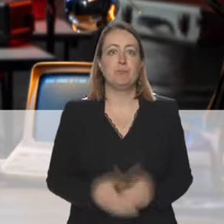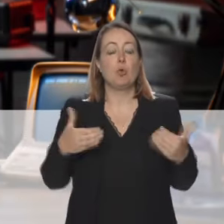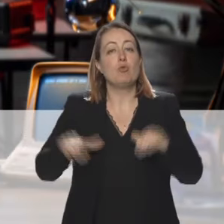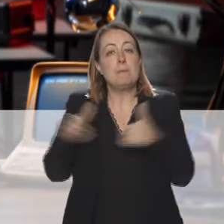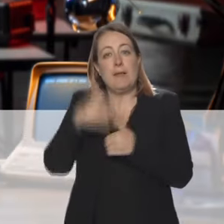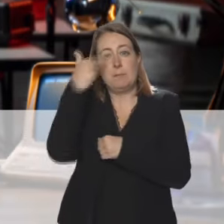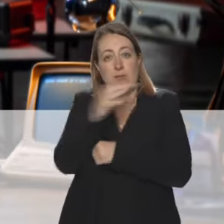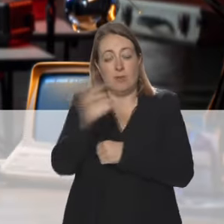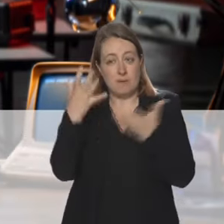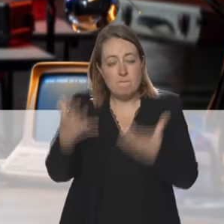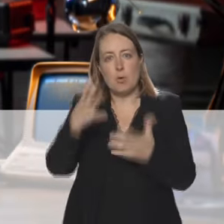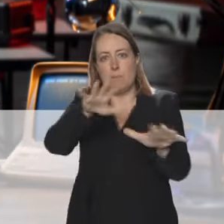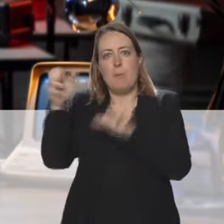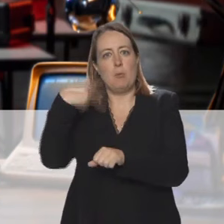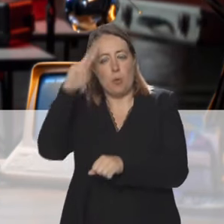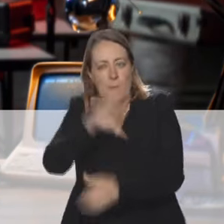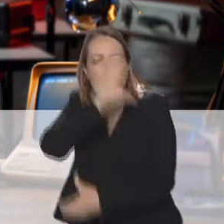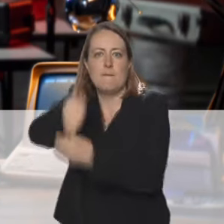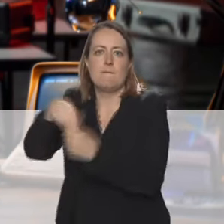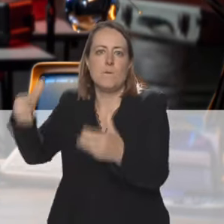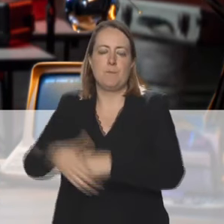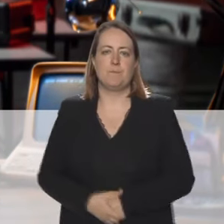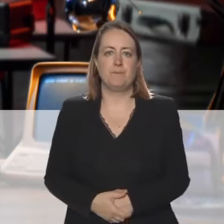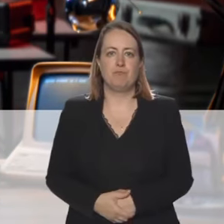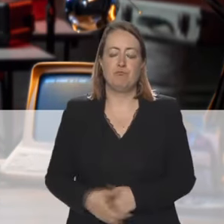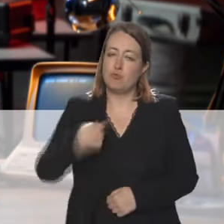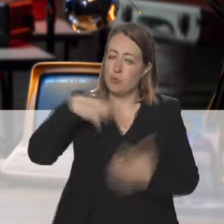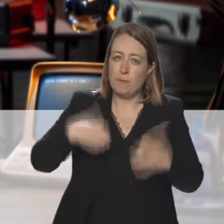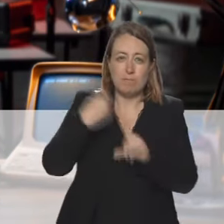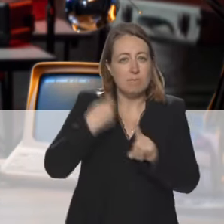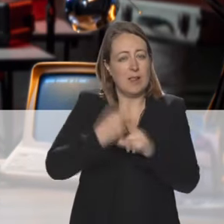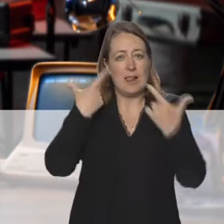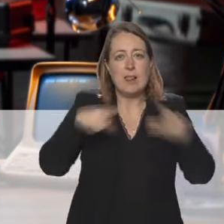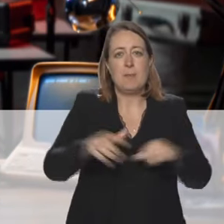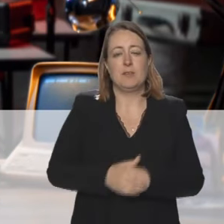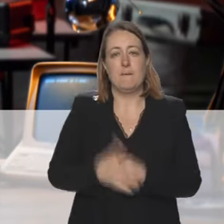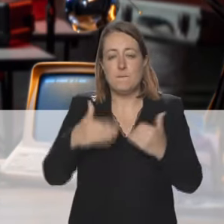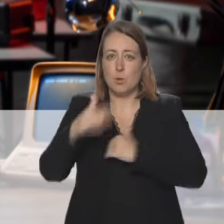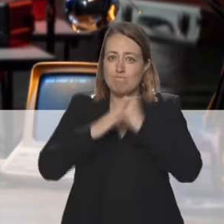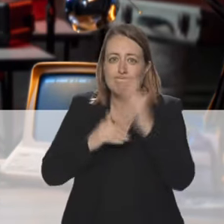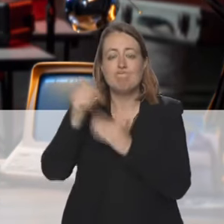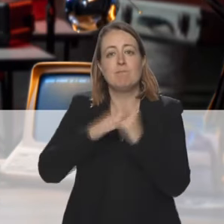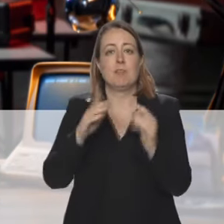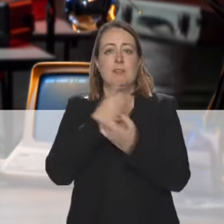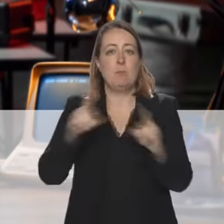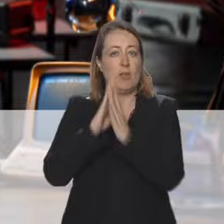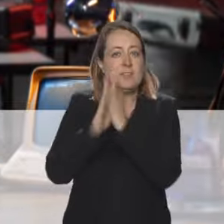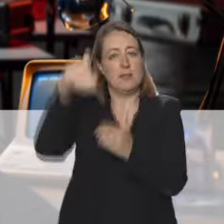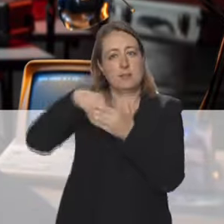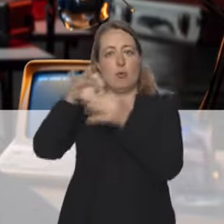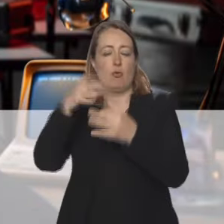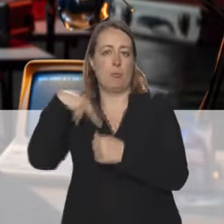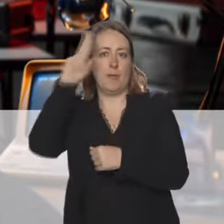le Parti Pirate français veut entrer au Parlement européen. Nous allons défendre nos libertés, travailler à rebâtir une démocratie directe dans